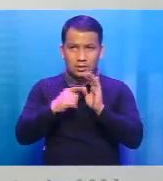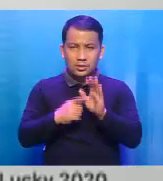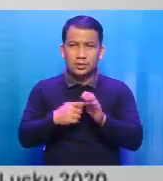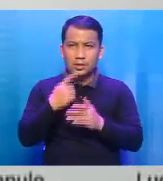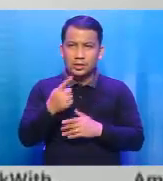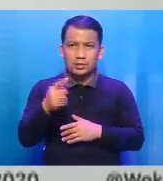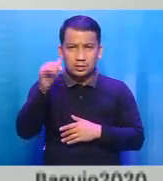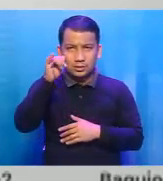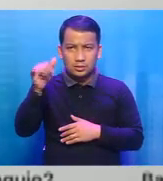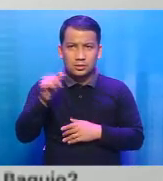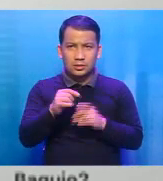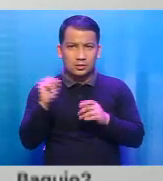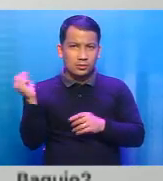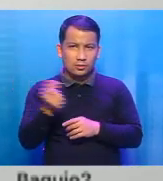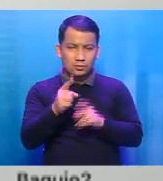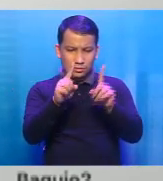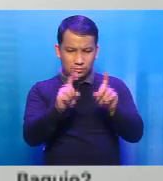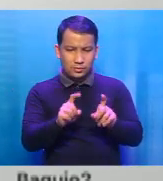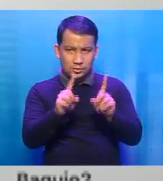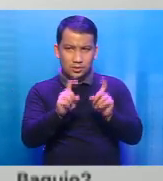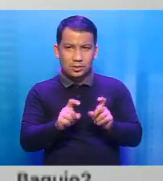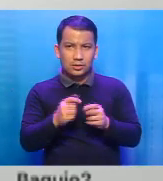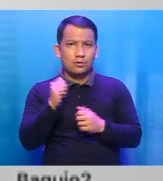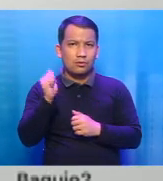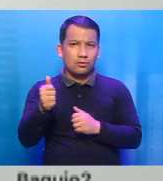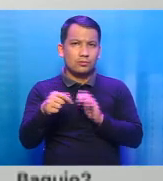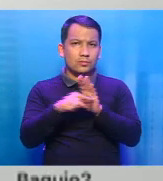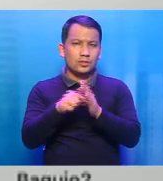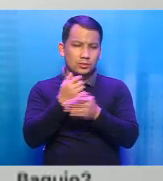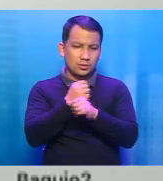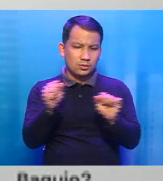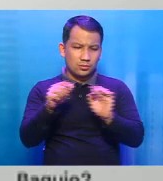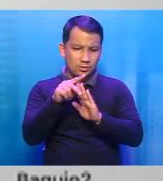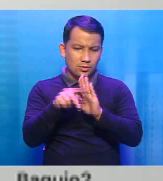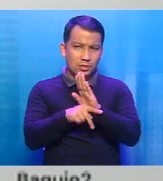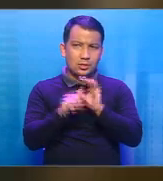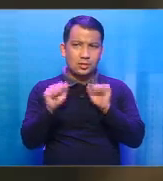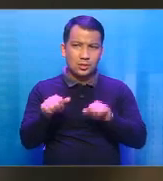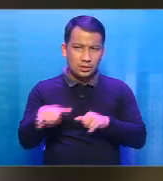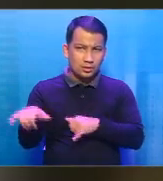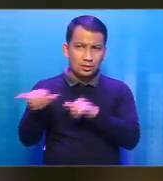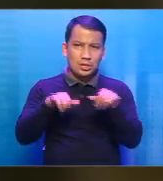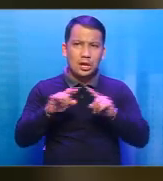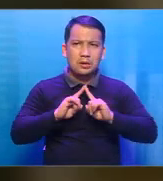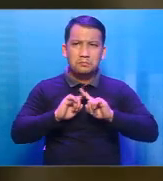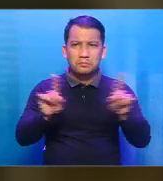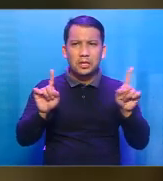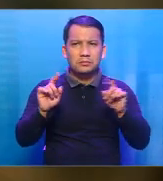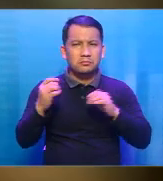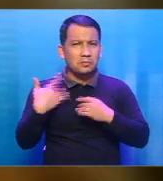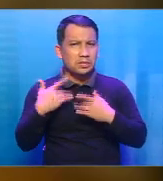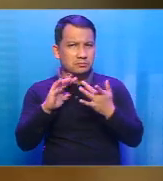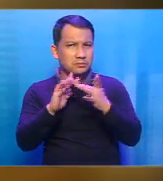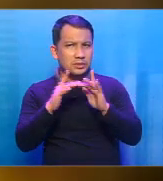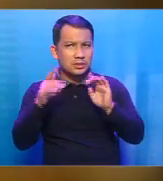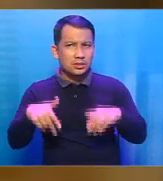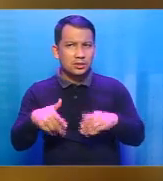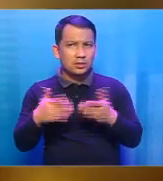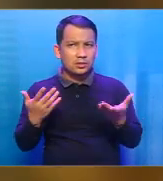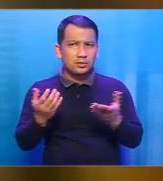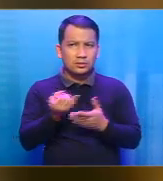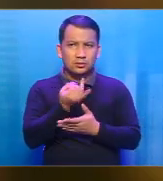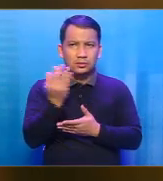Ginit naman ni Yap na nagpatest ang lahat ng bisita at very good ang safety protocols kung nasaan sila. Pero marami pa rin netizens na nakapansin